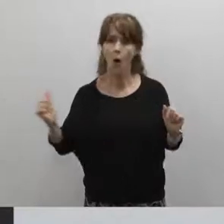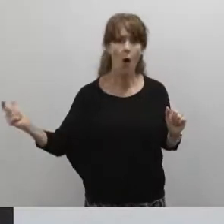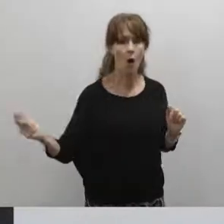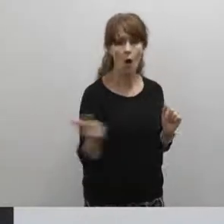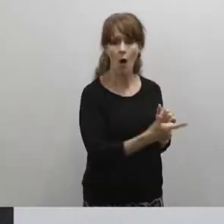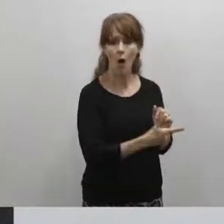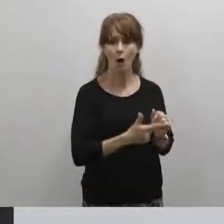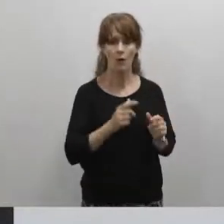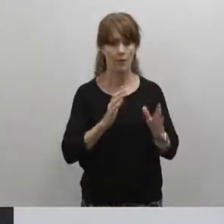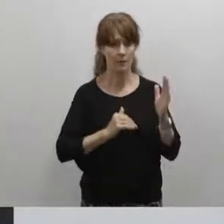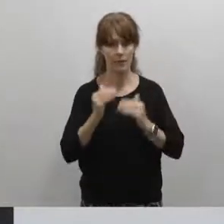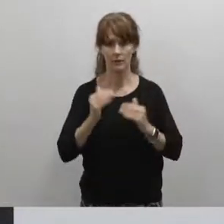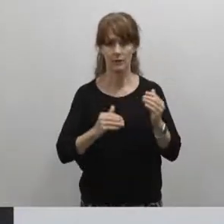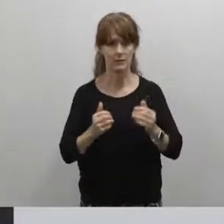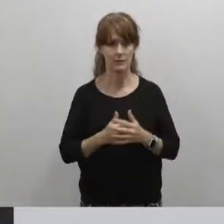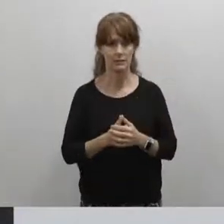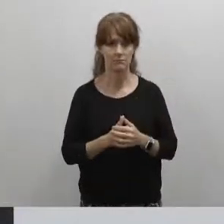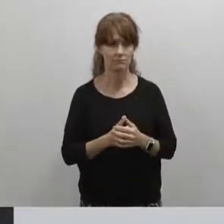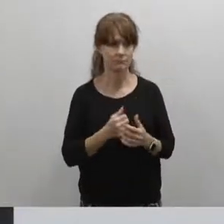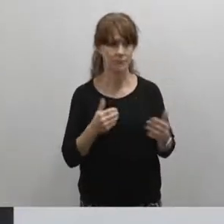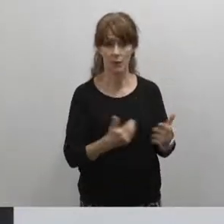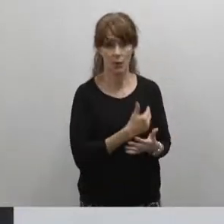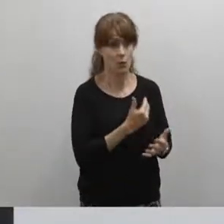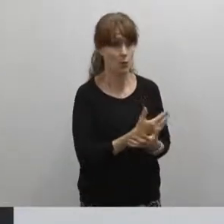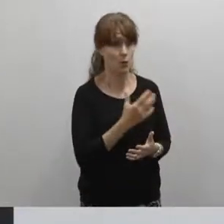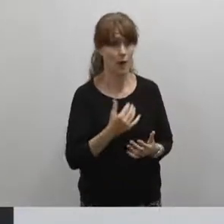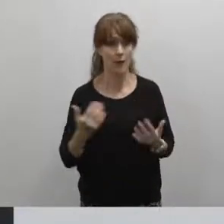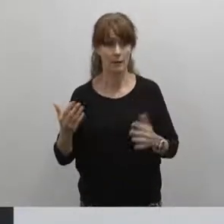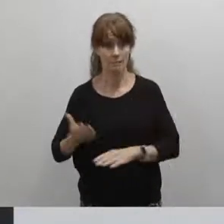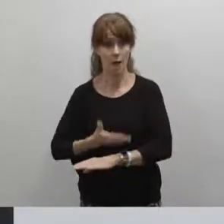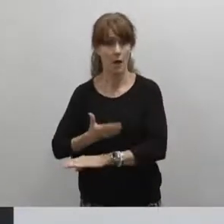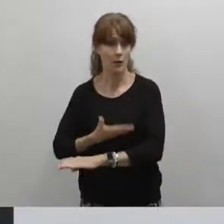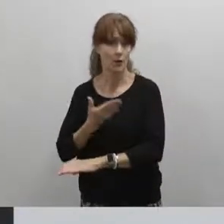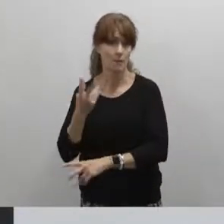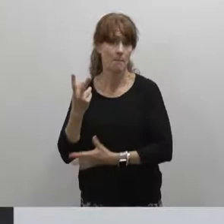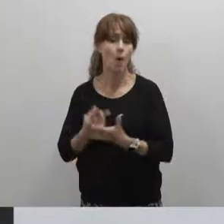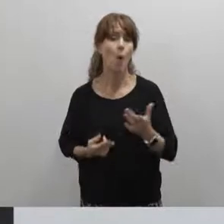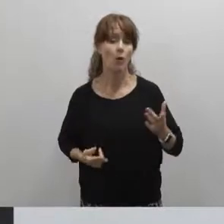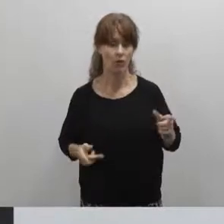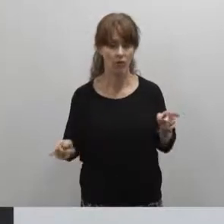យើងត្រូវធ្វើយ៉ាងណាអគារដែលយើងសាងសង់ហ្នឹងវាត្រូវតែ see clear ជាមួយនឹង green building code